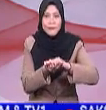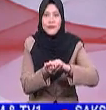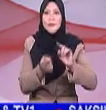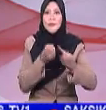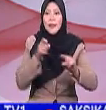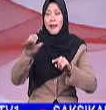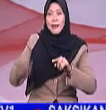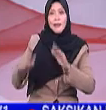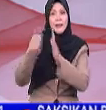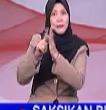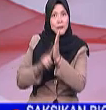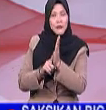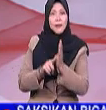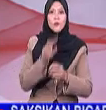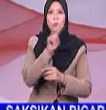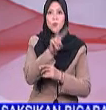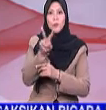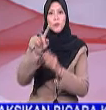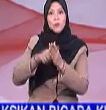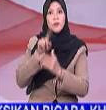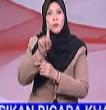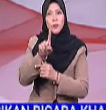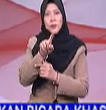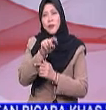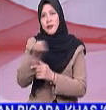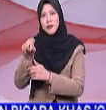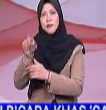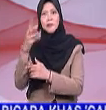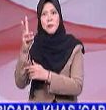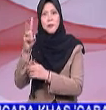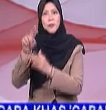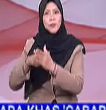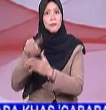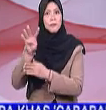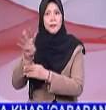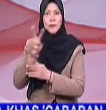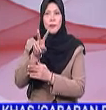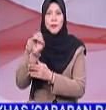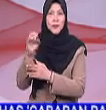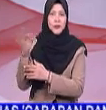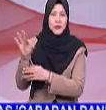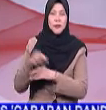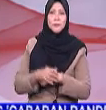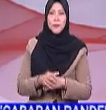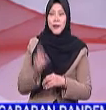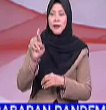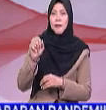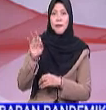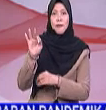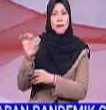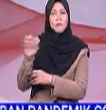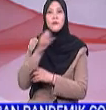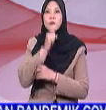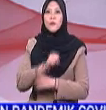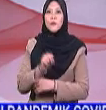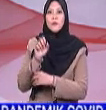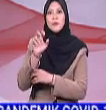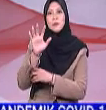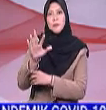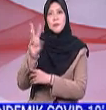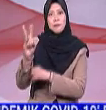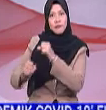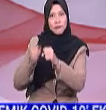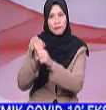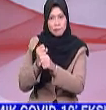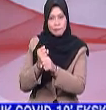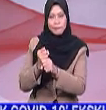adik iparnya antara 22 Januari sehingga 16 April 2019. Tertuduh Muhammad Rafi Hassan, 56 tahun, didakwa di